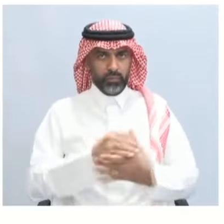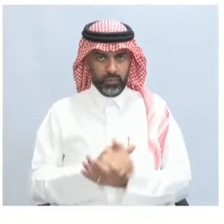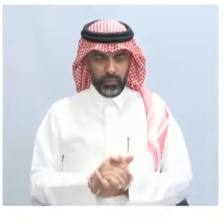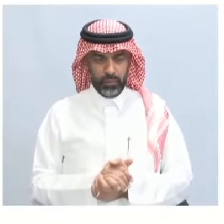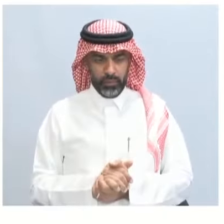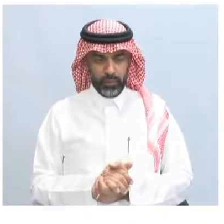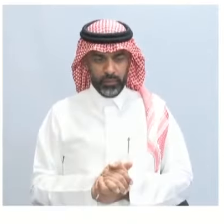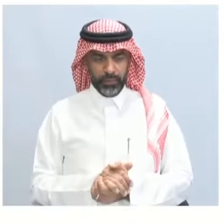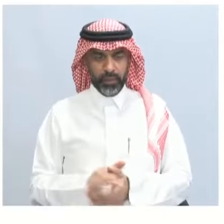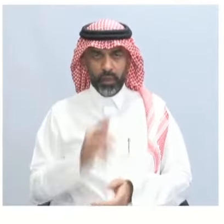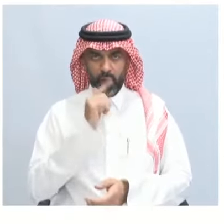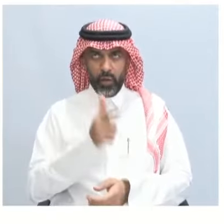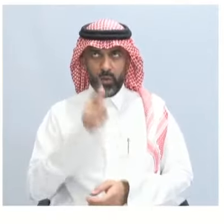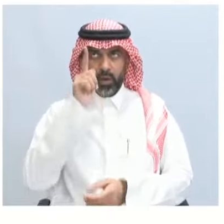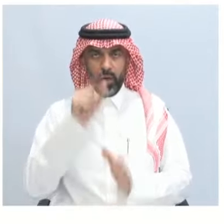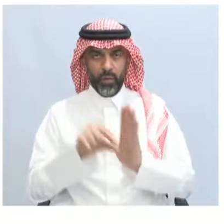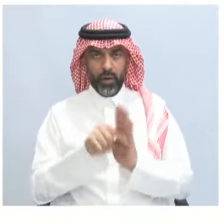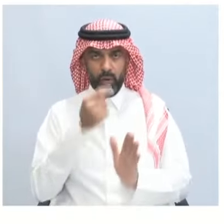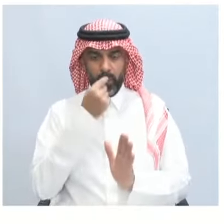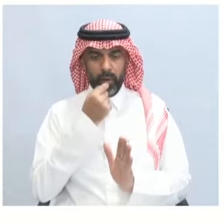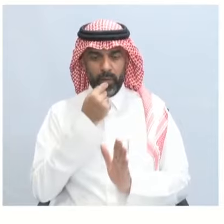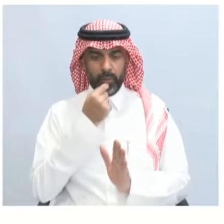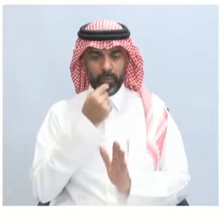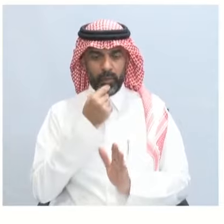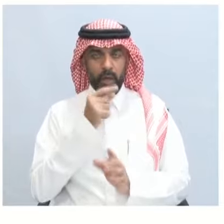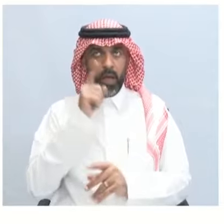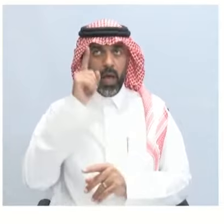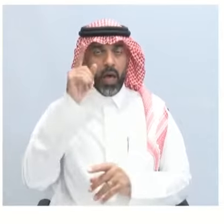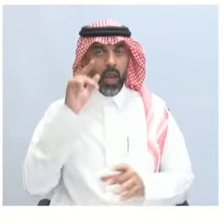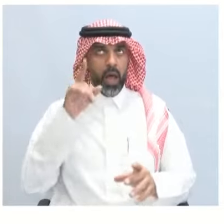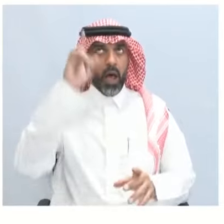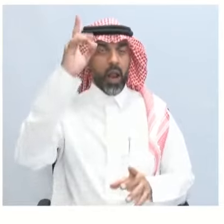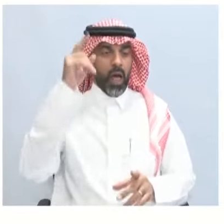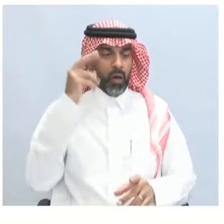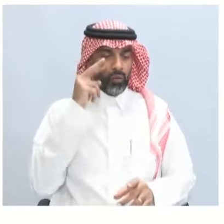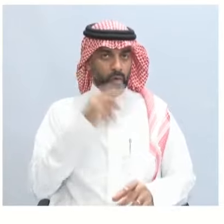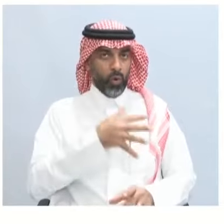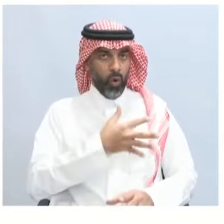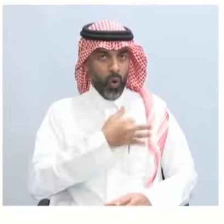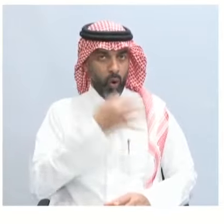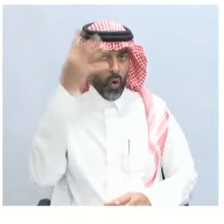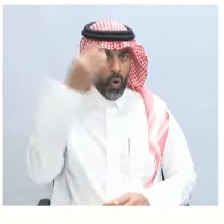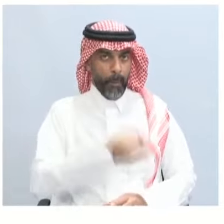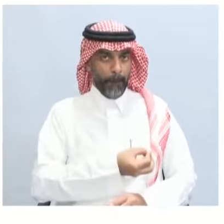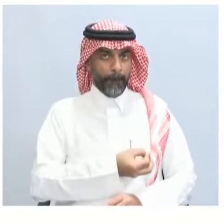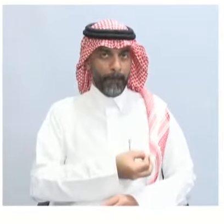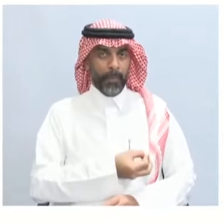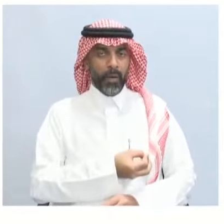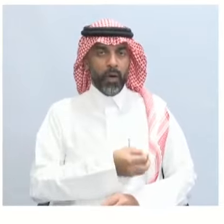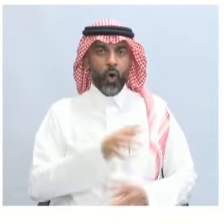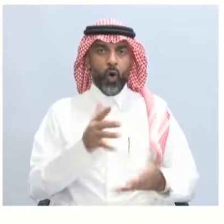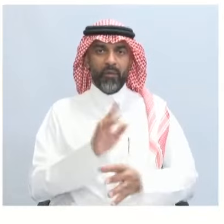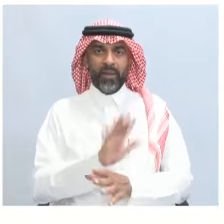نقول يقول الله جل وعلا الا ان اولياء الله لا خوف عليهم ولا هم يحزنون الذين امنوا